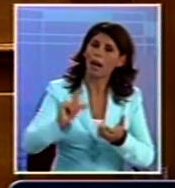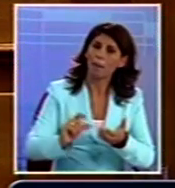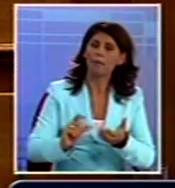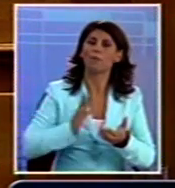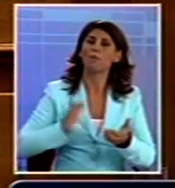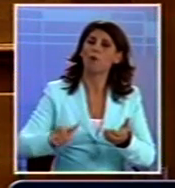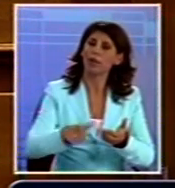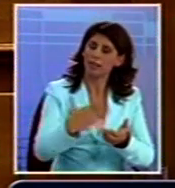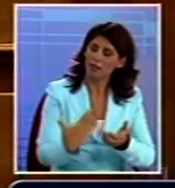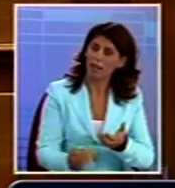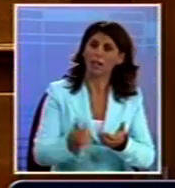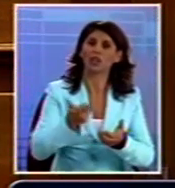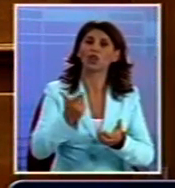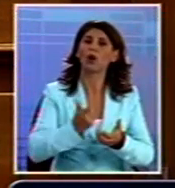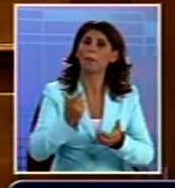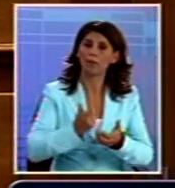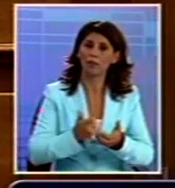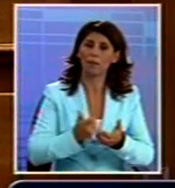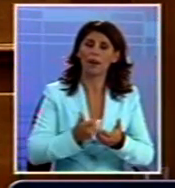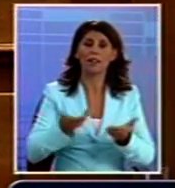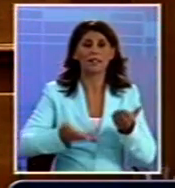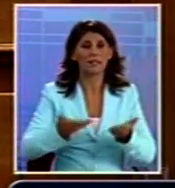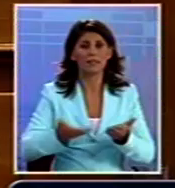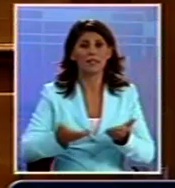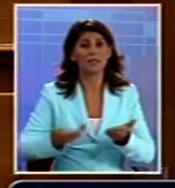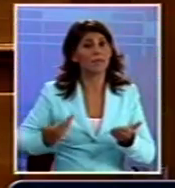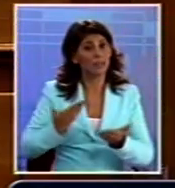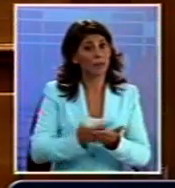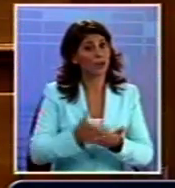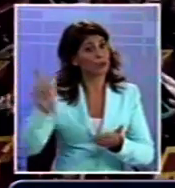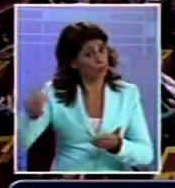πολίτες που θα πάρουν το επίδομα σε σχέση με την πρόταση του ίδιου του ΣΥΡΙΖΑ.